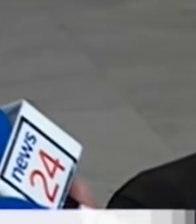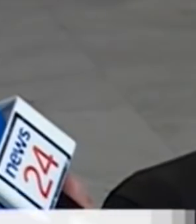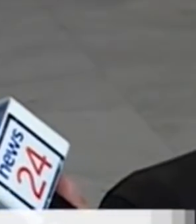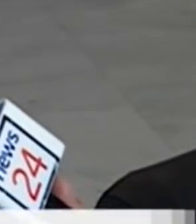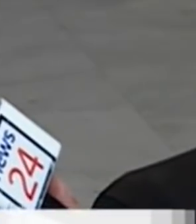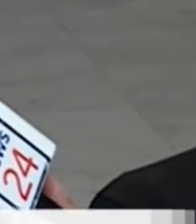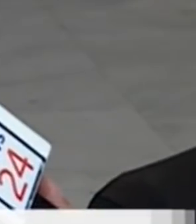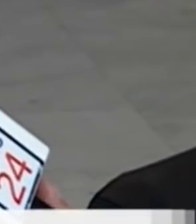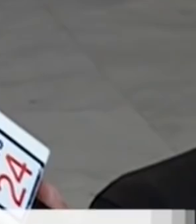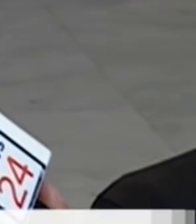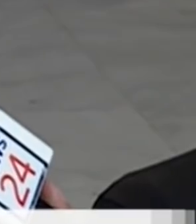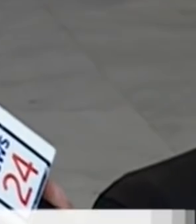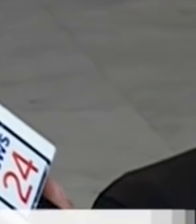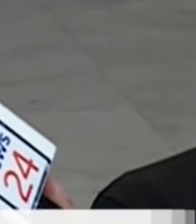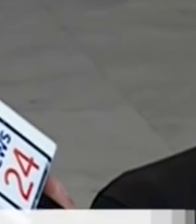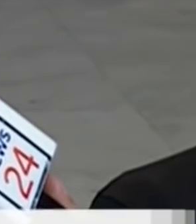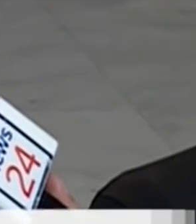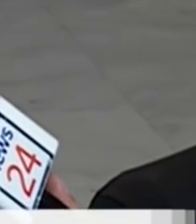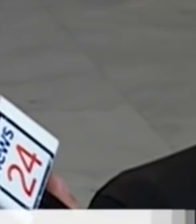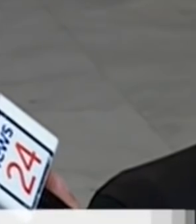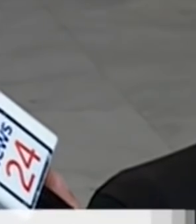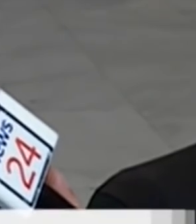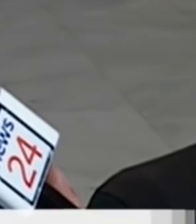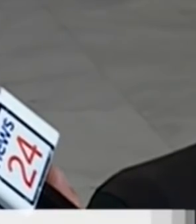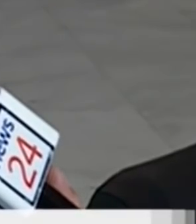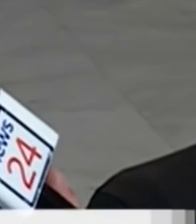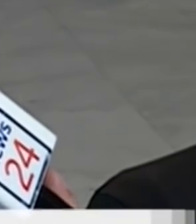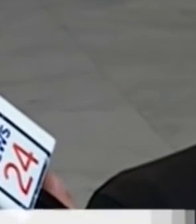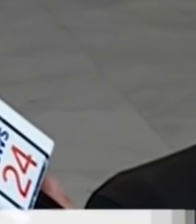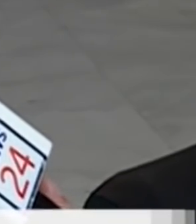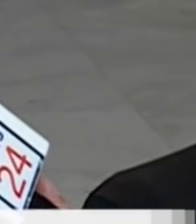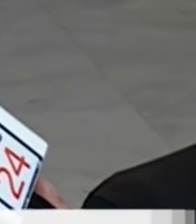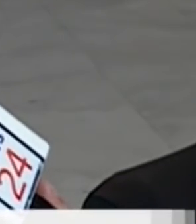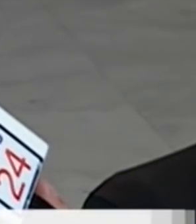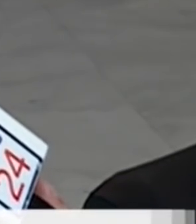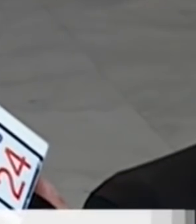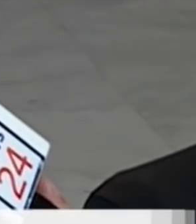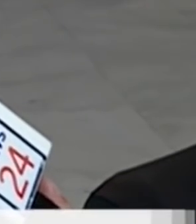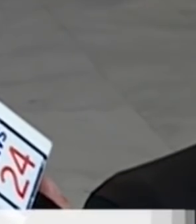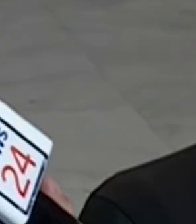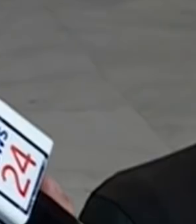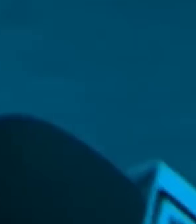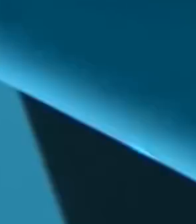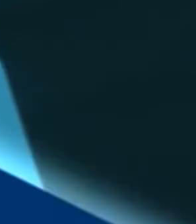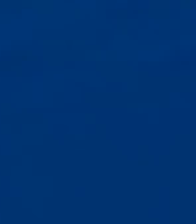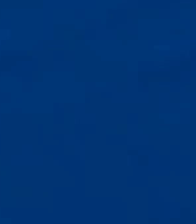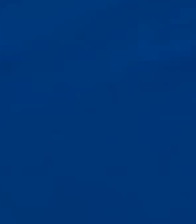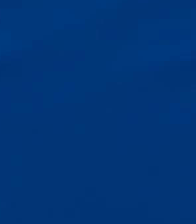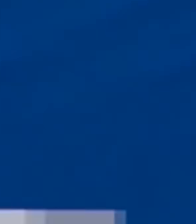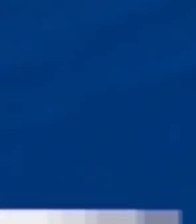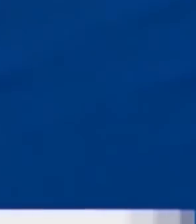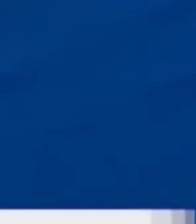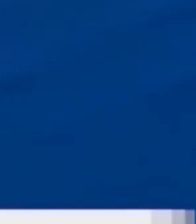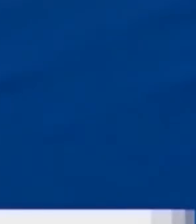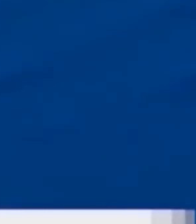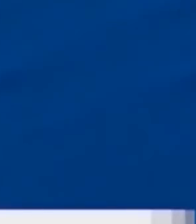Нинова ще има национален съвет, който вече няма да й прави проблеми, както тя ги вижда. Няма да има спорове, той ще бъде гумен печат.